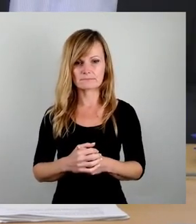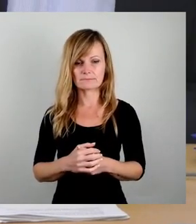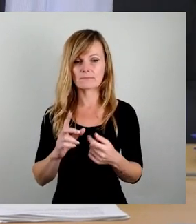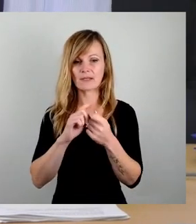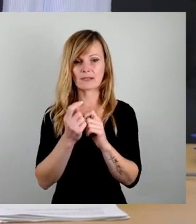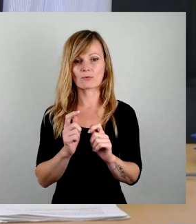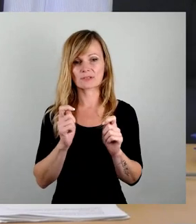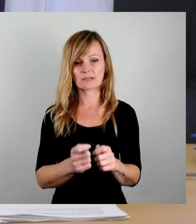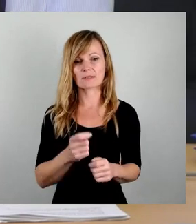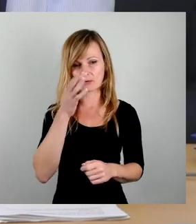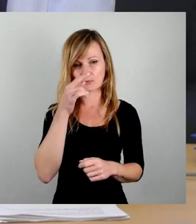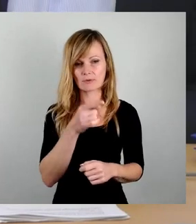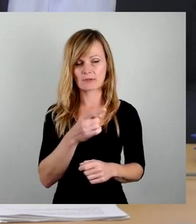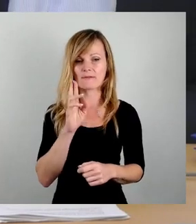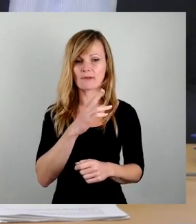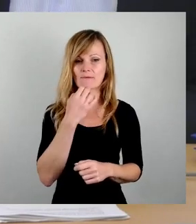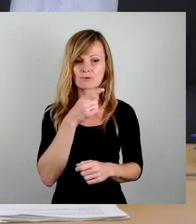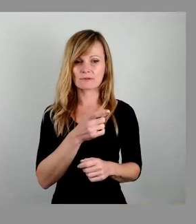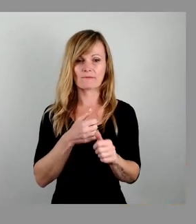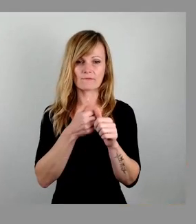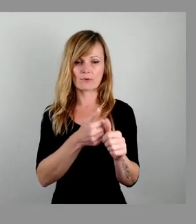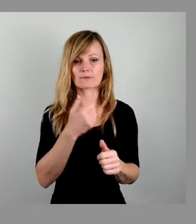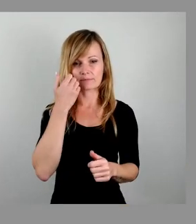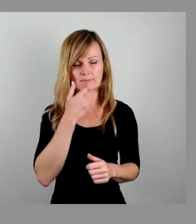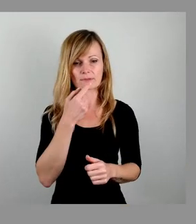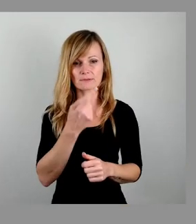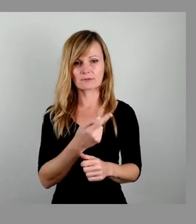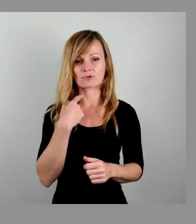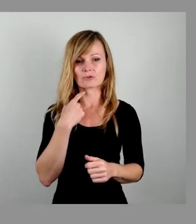Wer dem folgen möchte, den bitte ich jetzt um das Stimmzeichen.